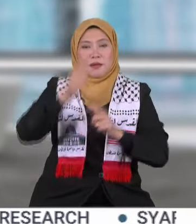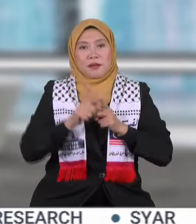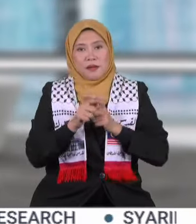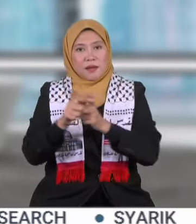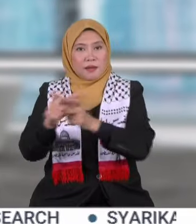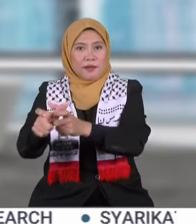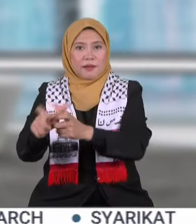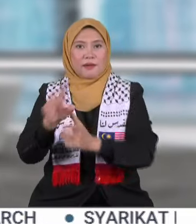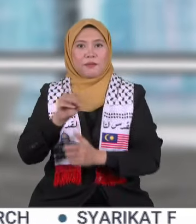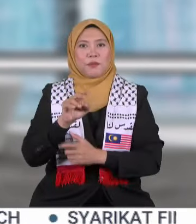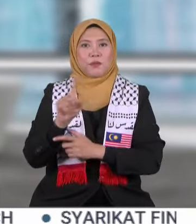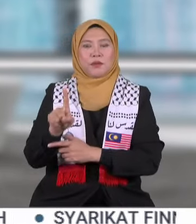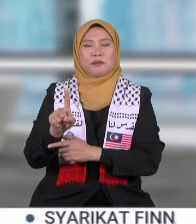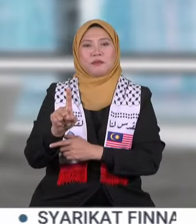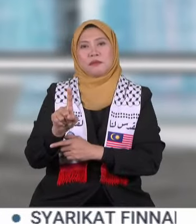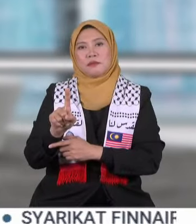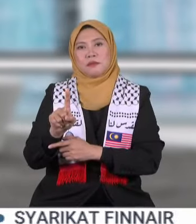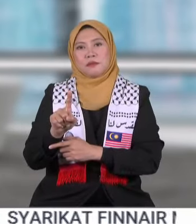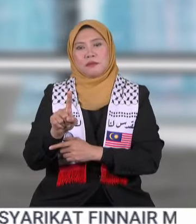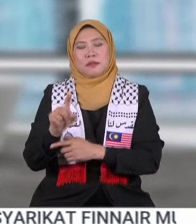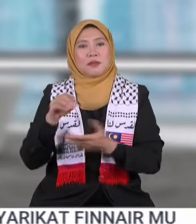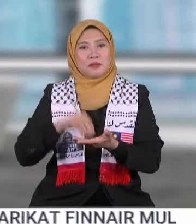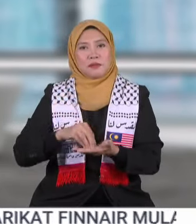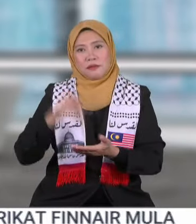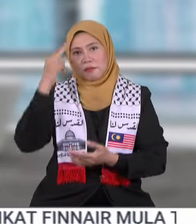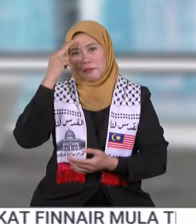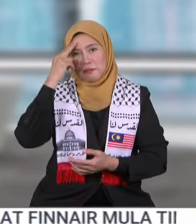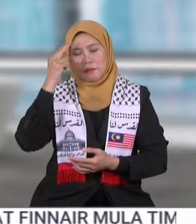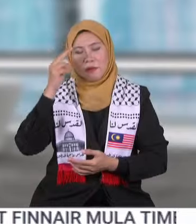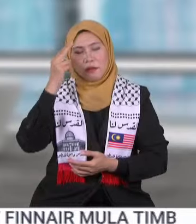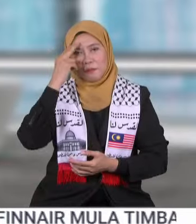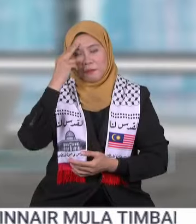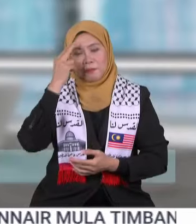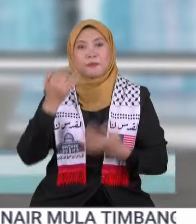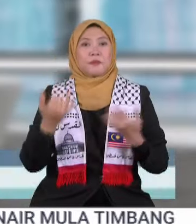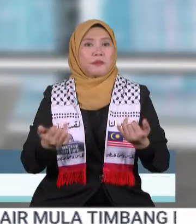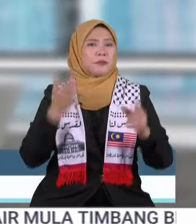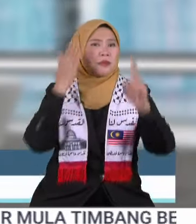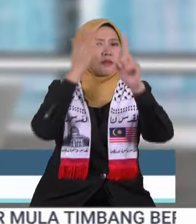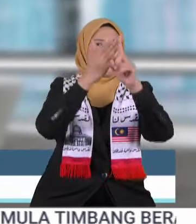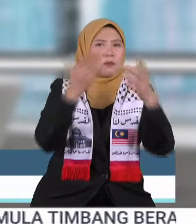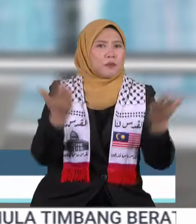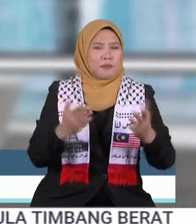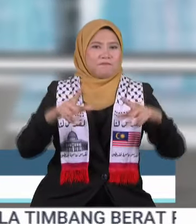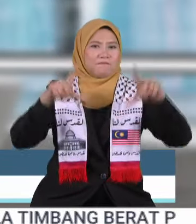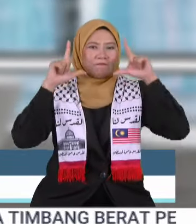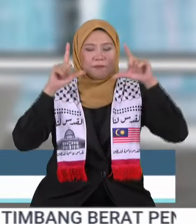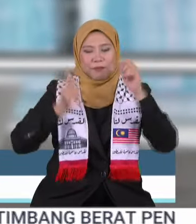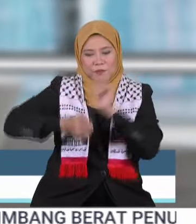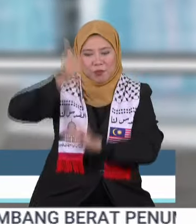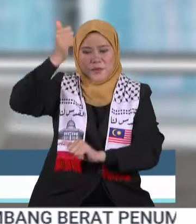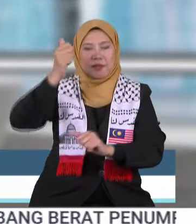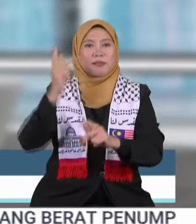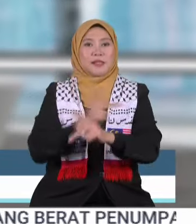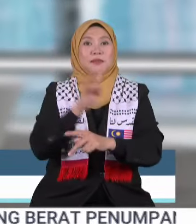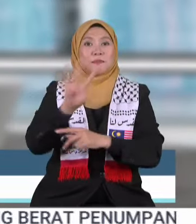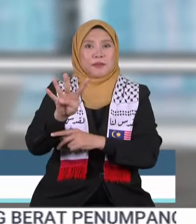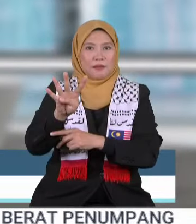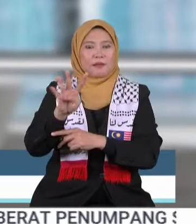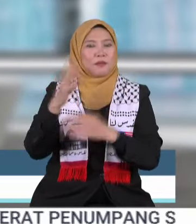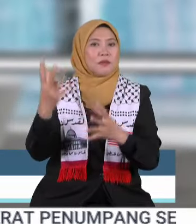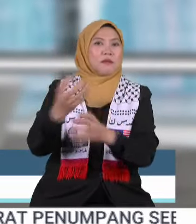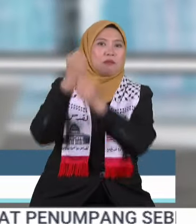larian M1 2024 Dubai Emirates Arab Saudi. Sasarannya mahu mempertahankan gelaran juara buat kali keempat